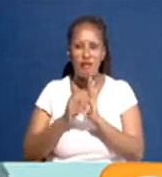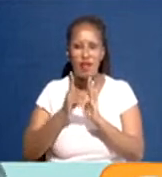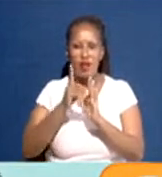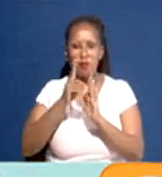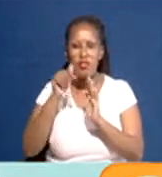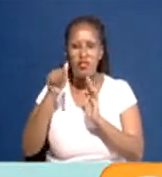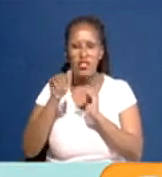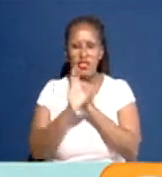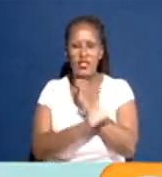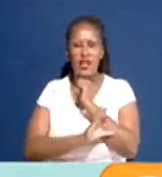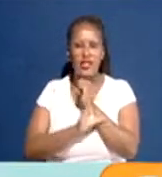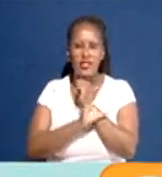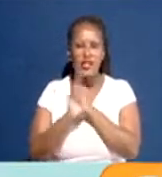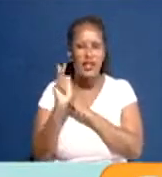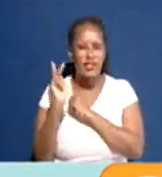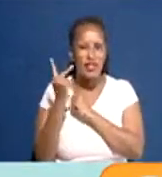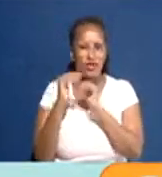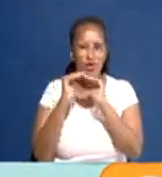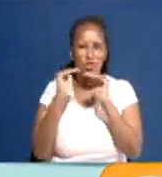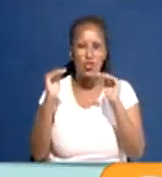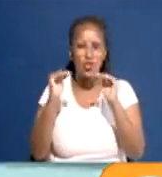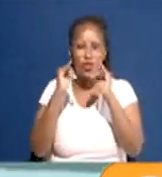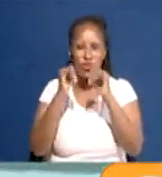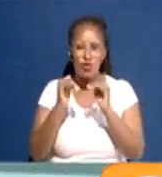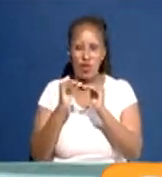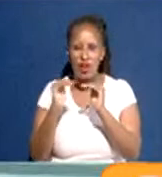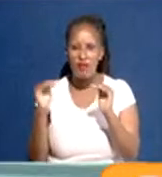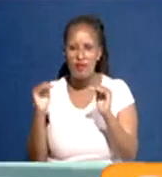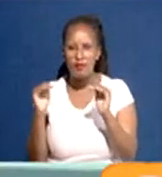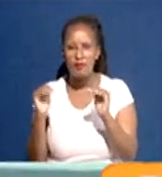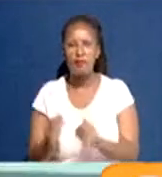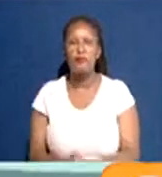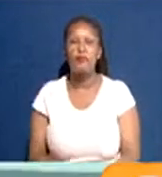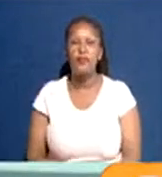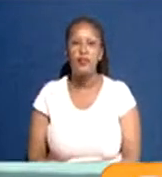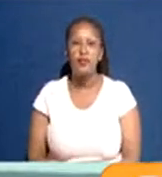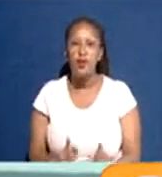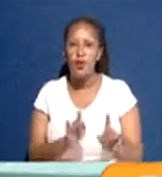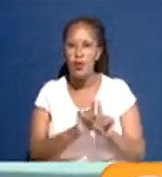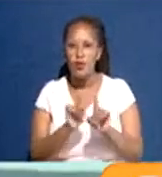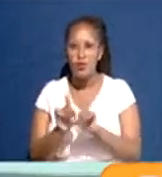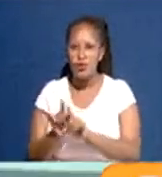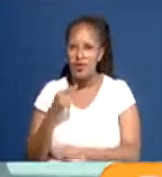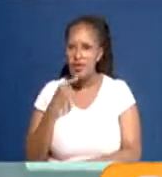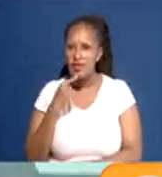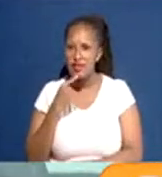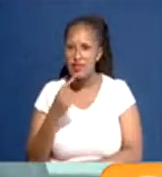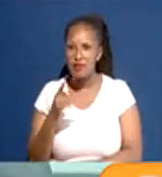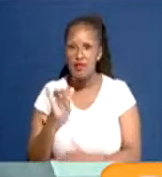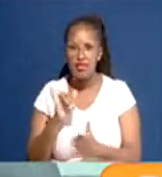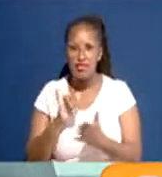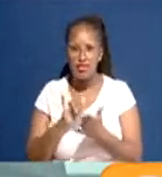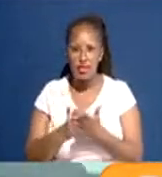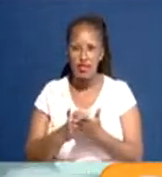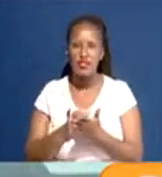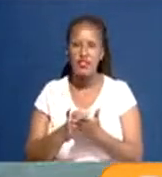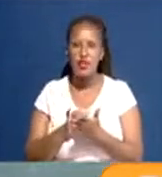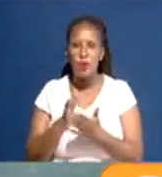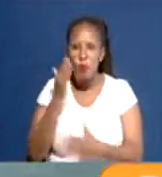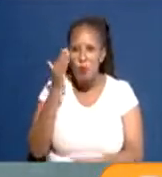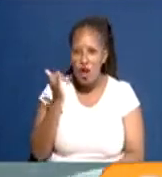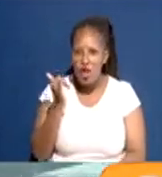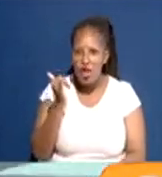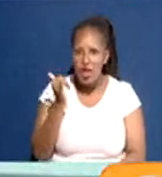letu la Kenya katika kiwango kipya. Nasema hivyo kwa